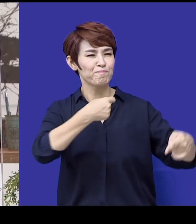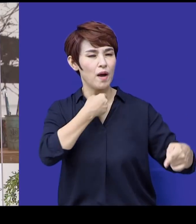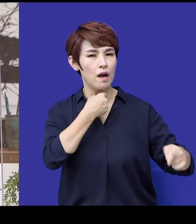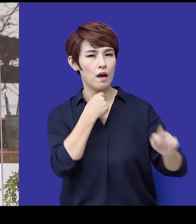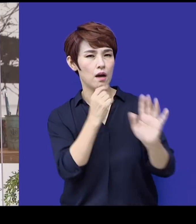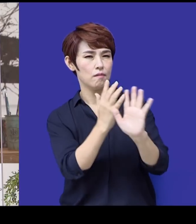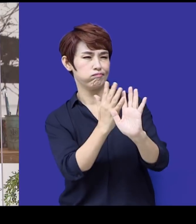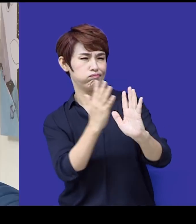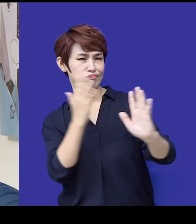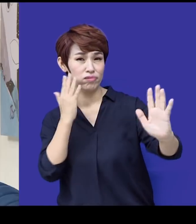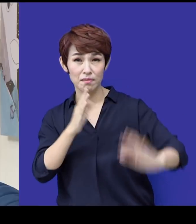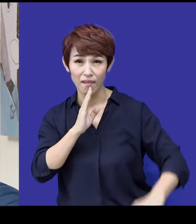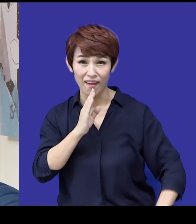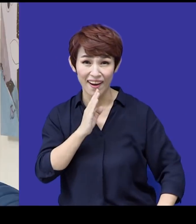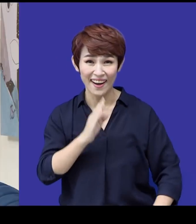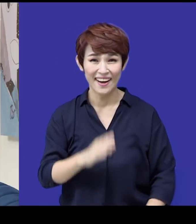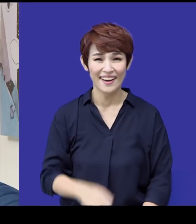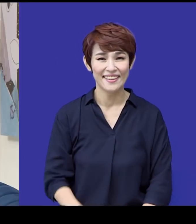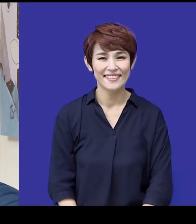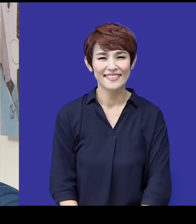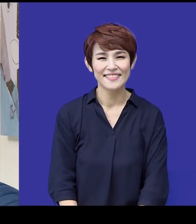하던데요. 맞습니까?